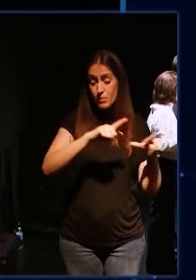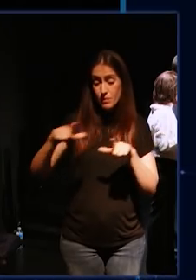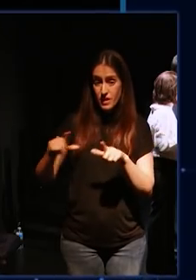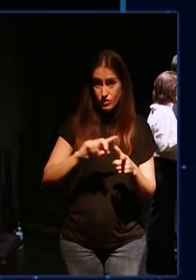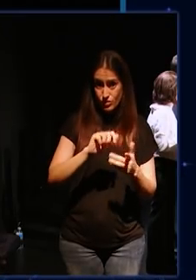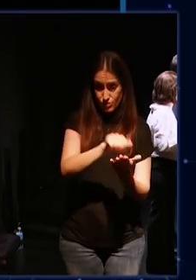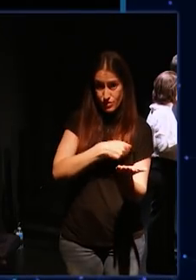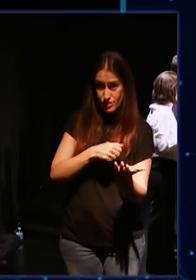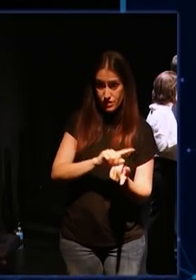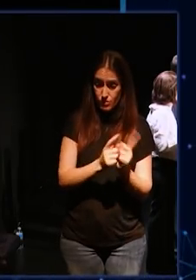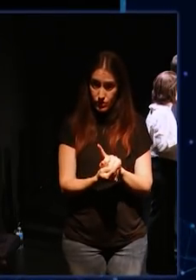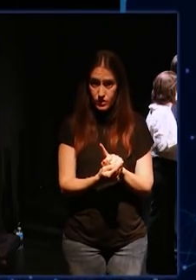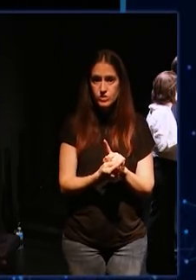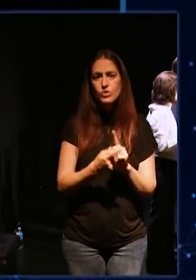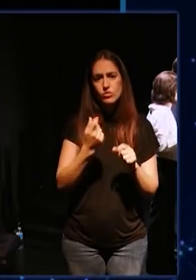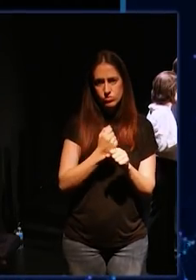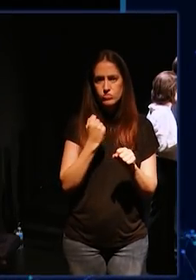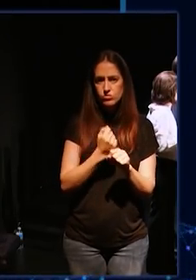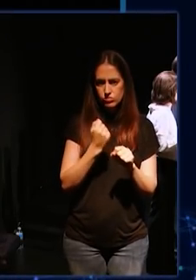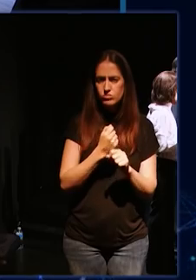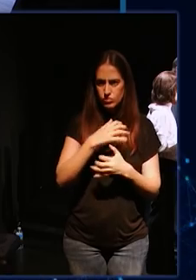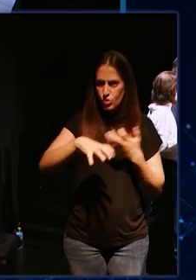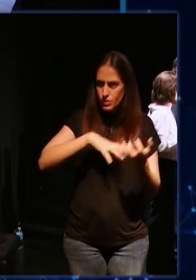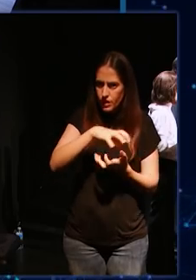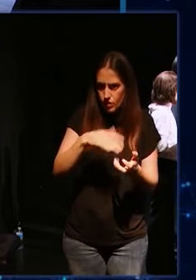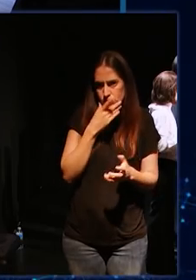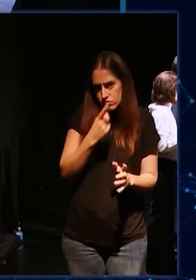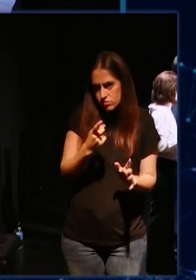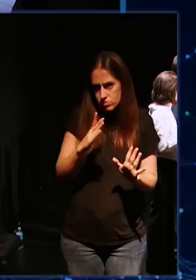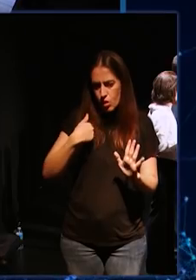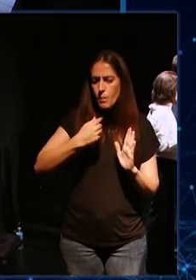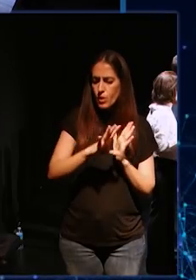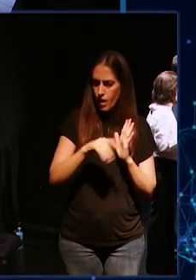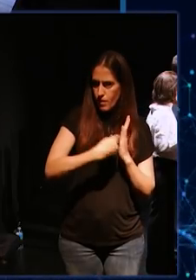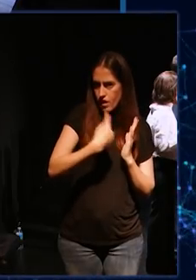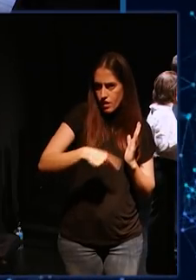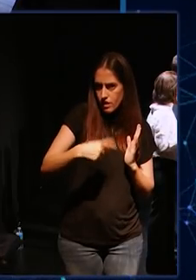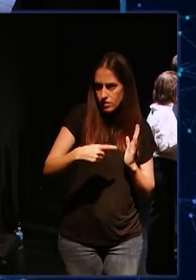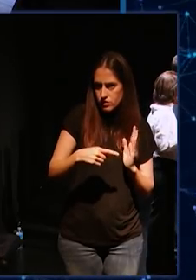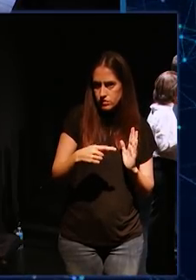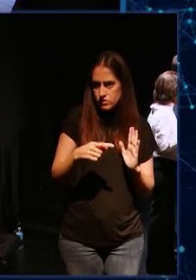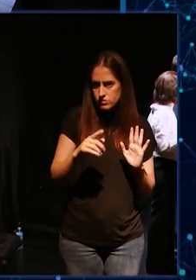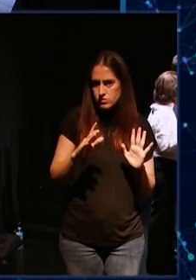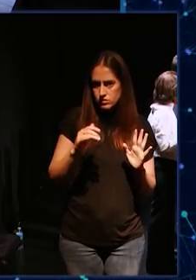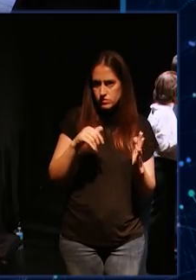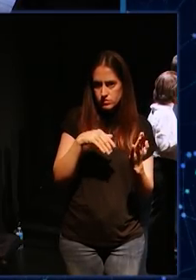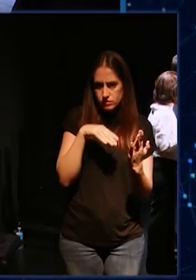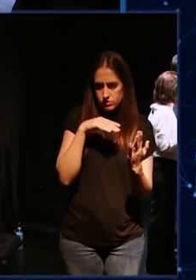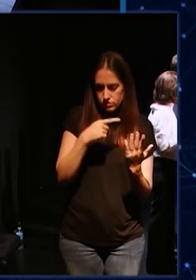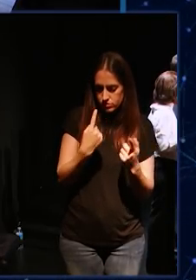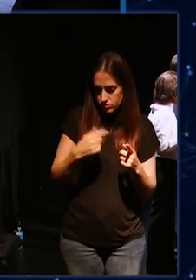buits, és una feina tècnica complexa, s'ha de dir, nosaltres ho portem al programa i aquí a la platea